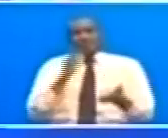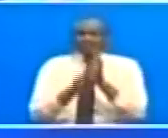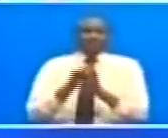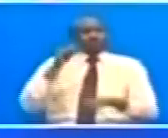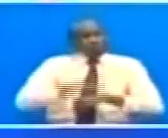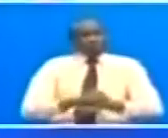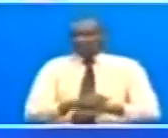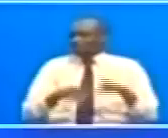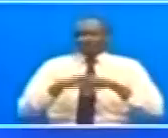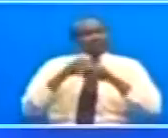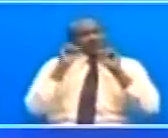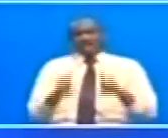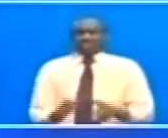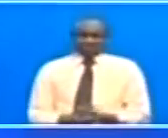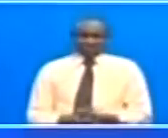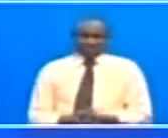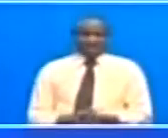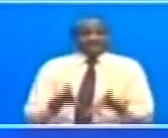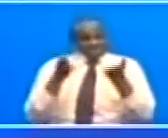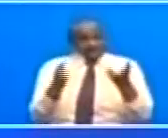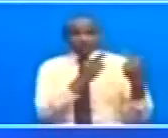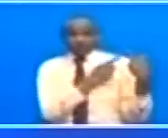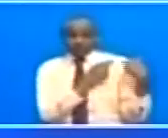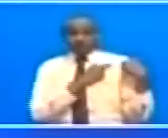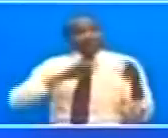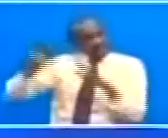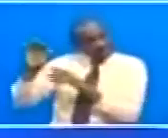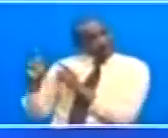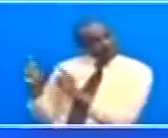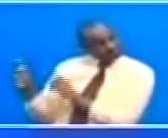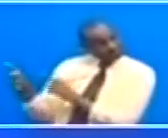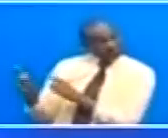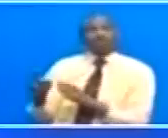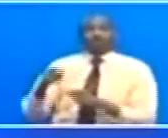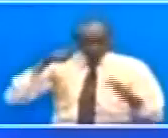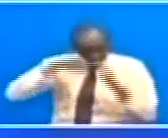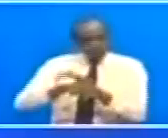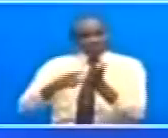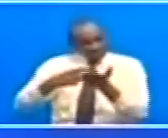shule haitakuwa hata kwa Kenya. Sasa ni jukumu la bunge kutathmini mswada huo kwa kina